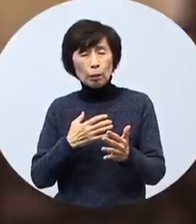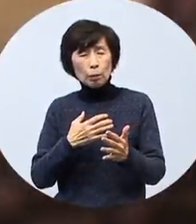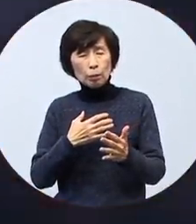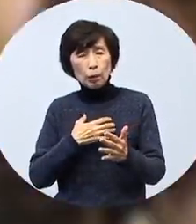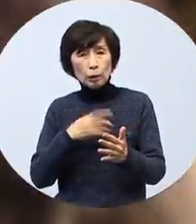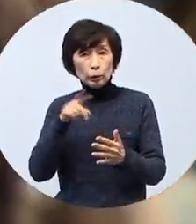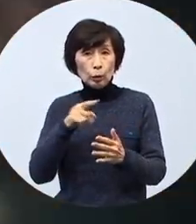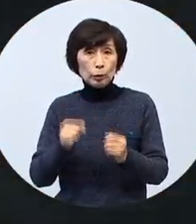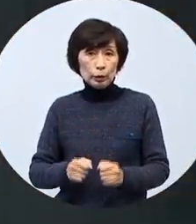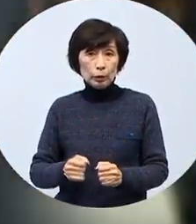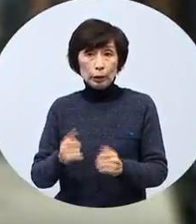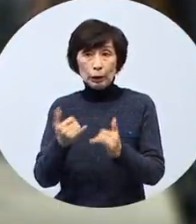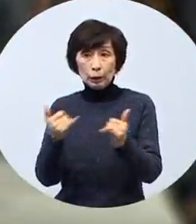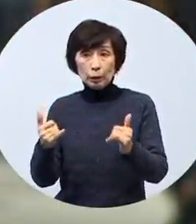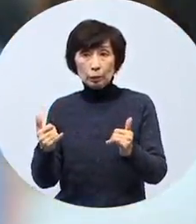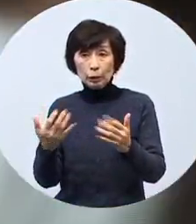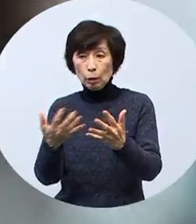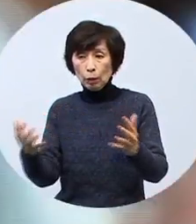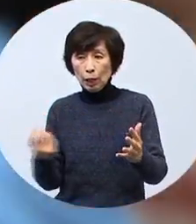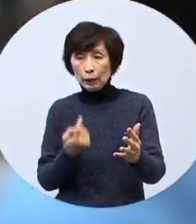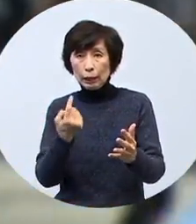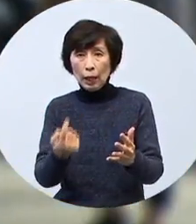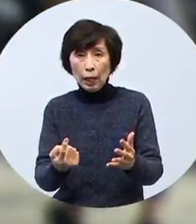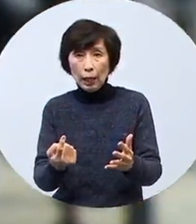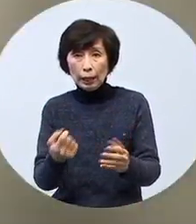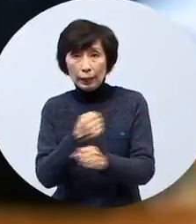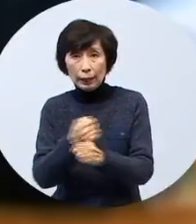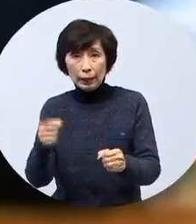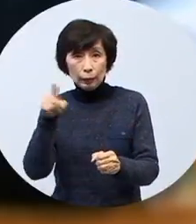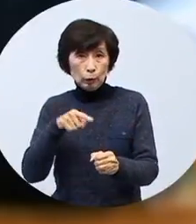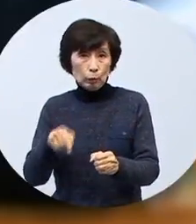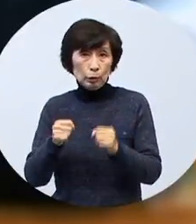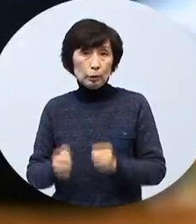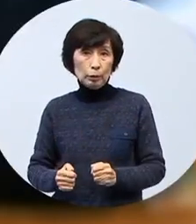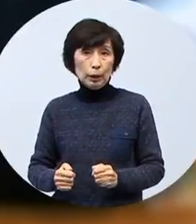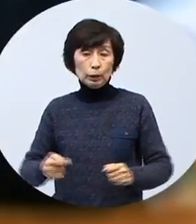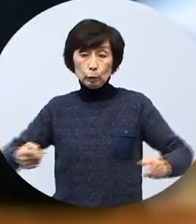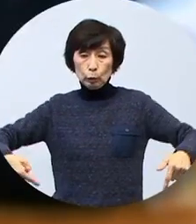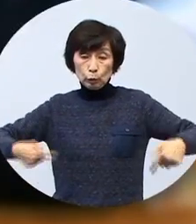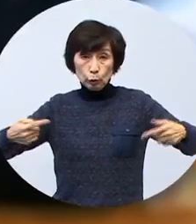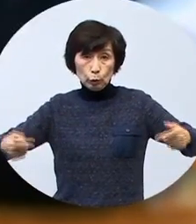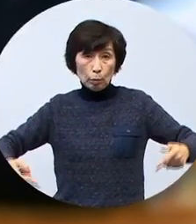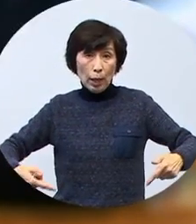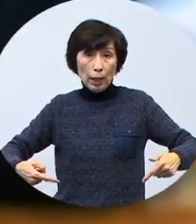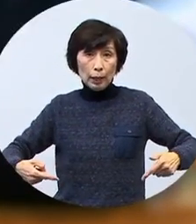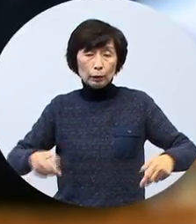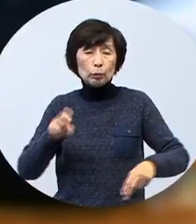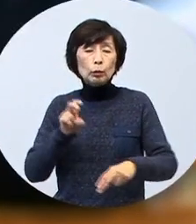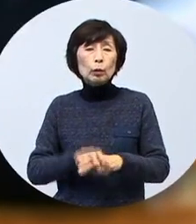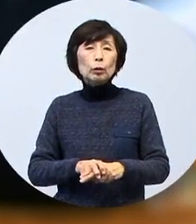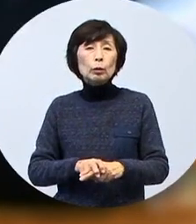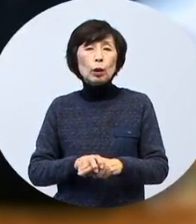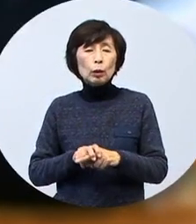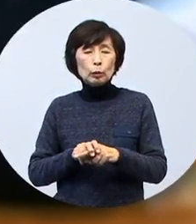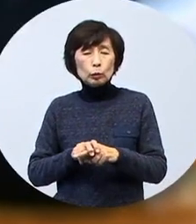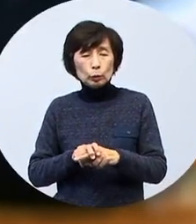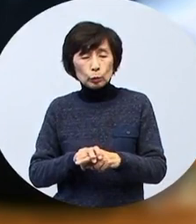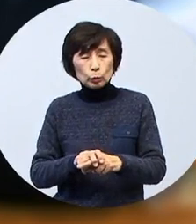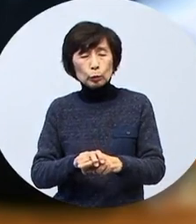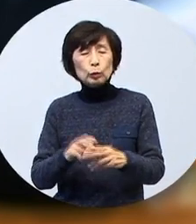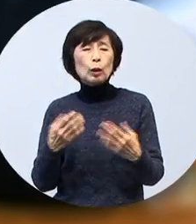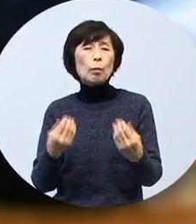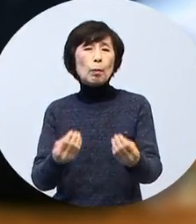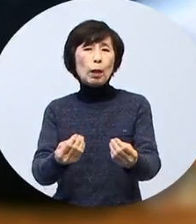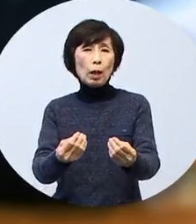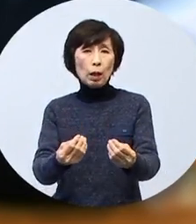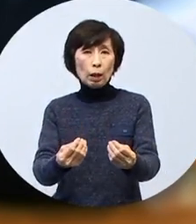人の中に入っていけないっていう人もいます。車椅子の方ですとずっと車椅子に